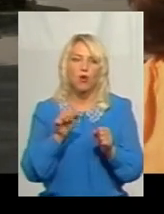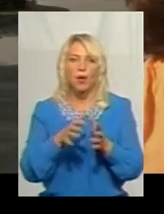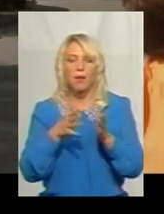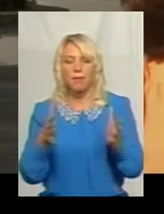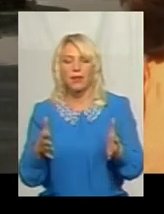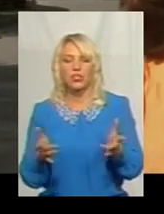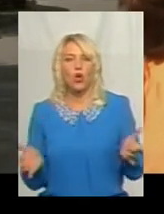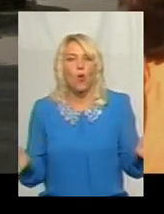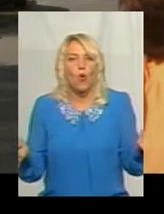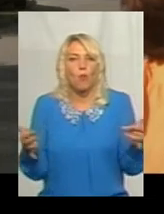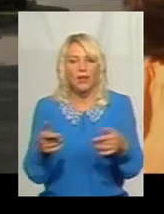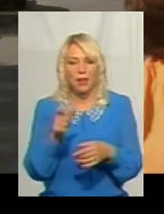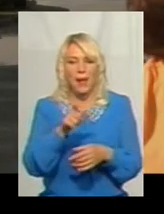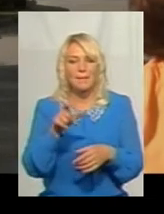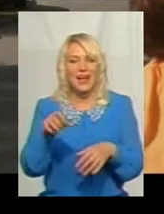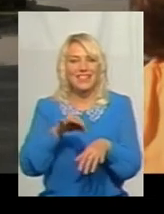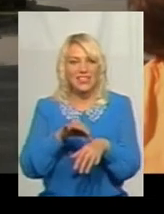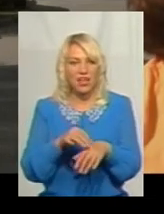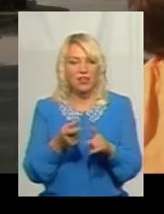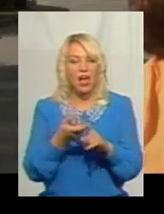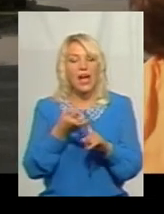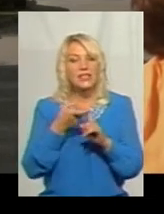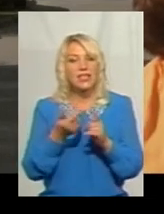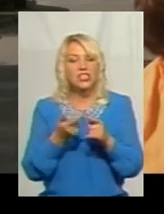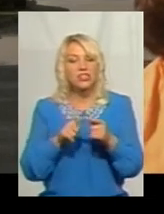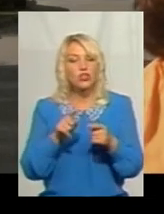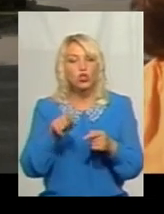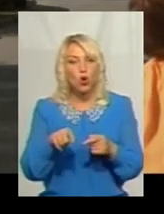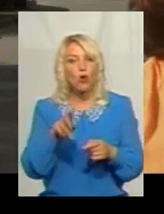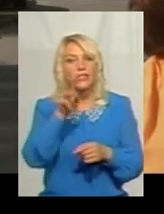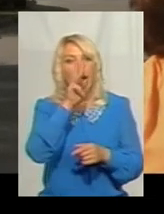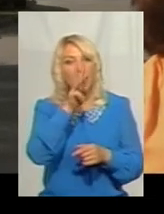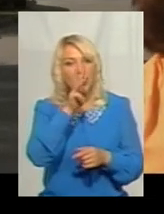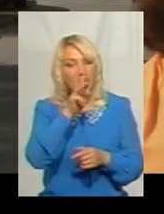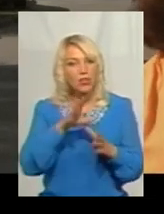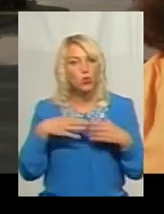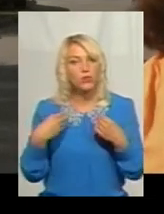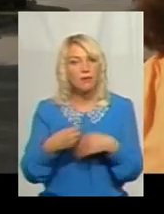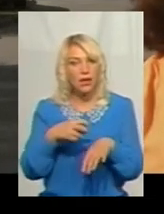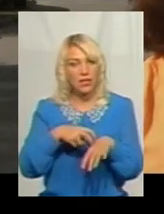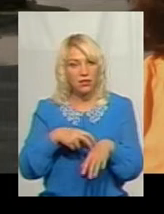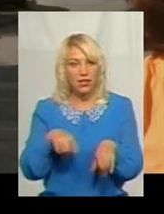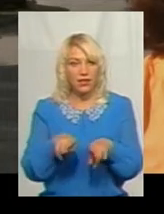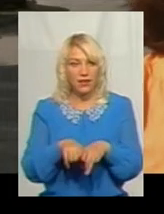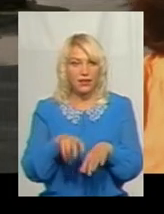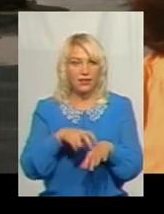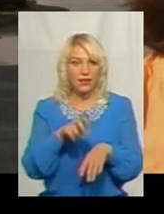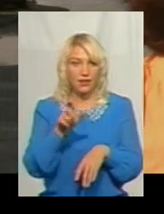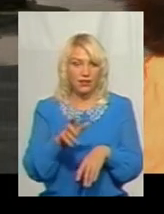охопити пацієнтів, бо від цього залежатиме зарплата сімейного лікаря, такий лікар буде